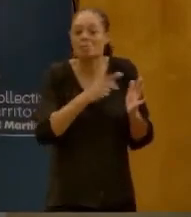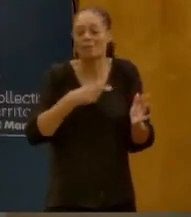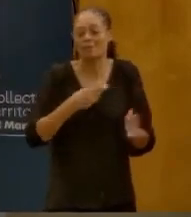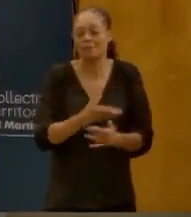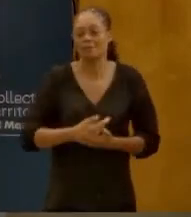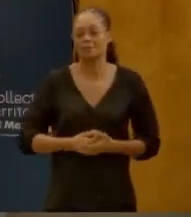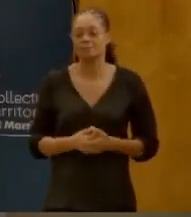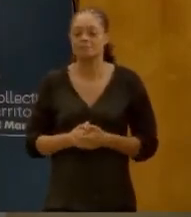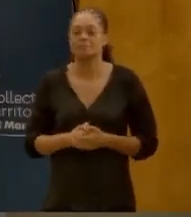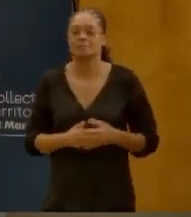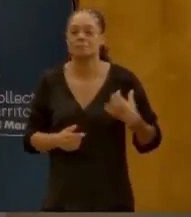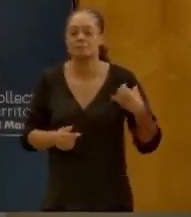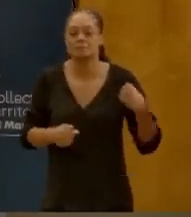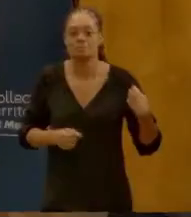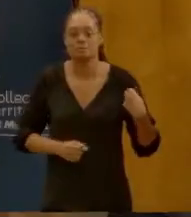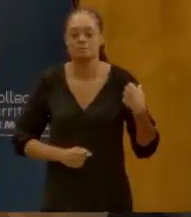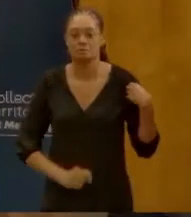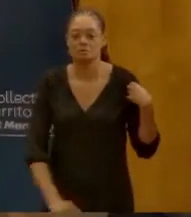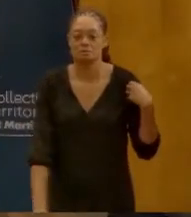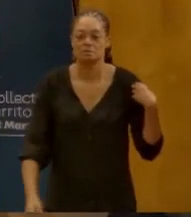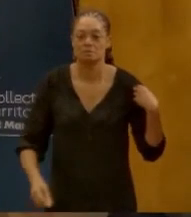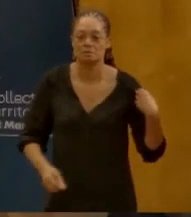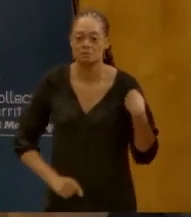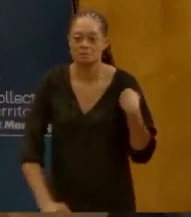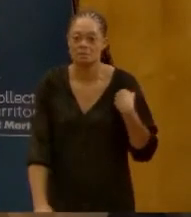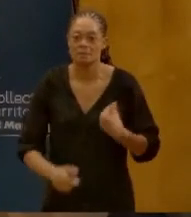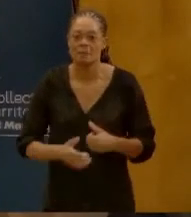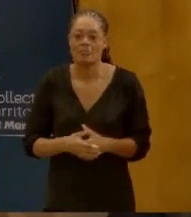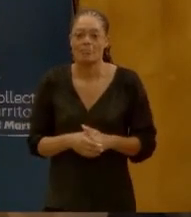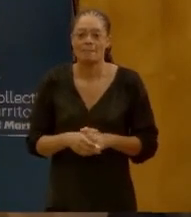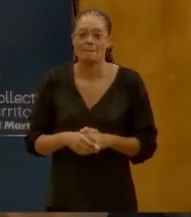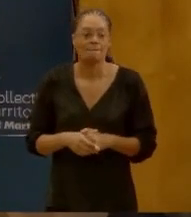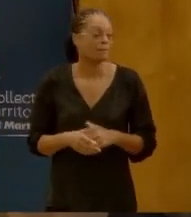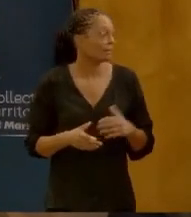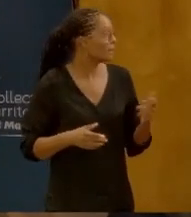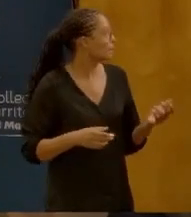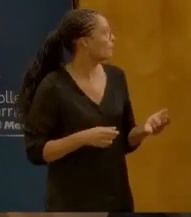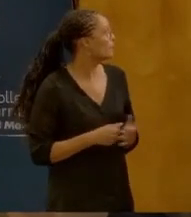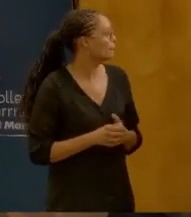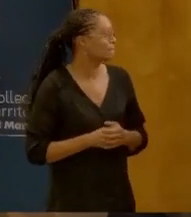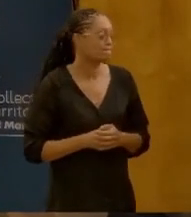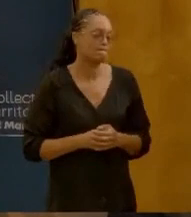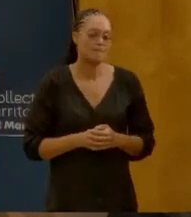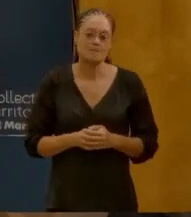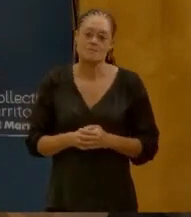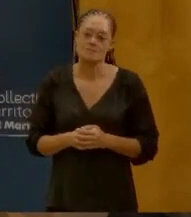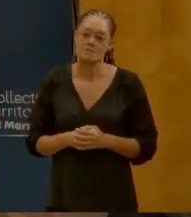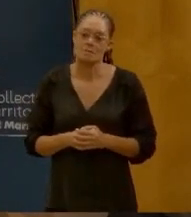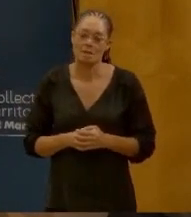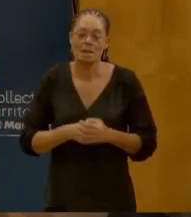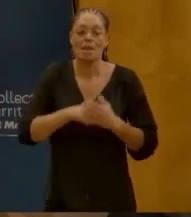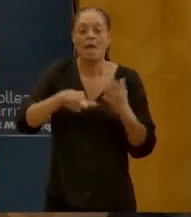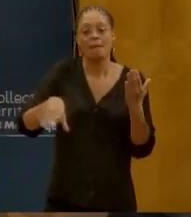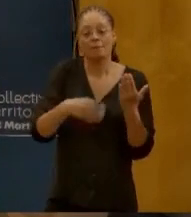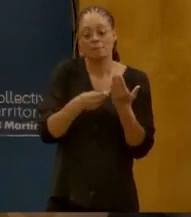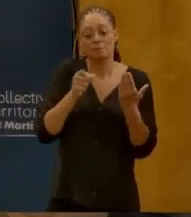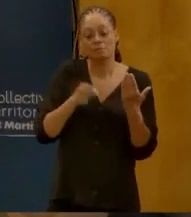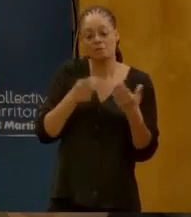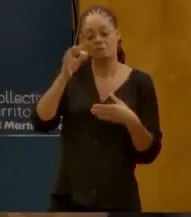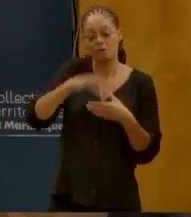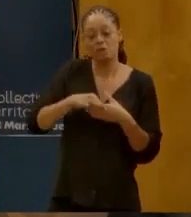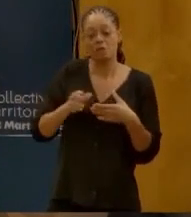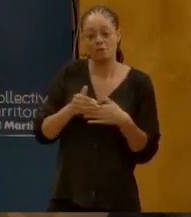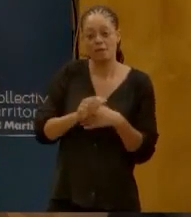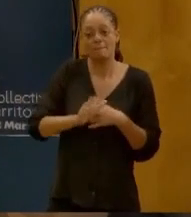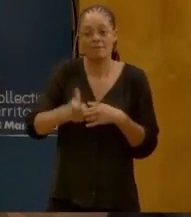Voilà, collègue. Donc, madame, nous allons mettre au vote sur un amendement. Oh, très bien. Nous allons mettre au vote cet amendement. Et puis après,